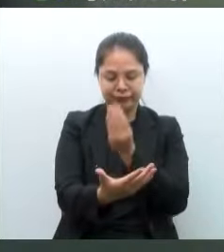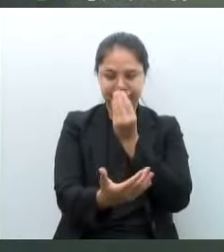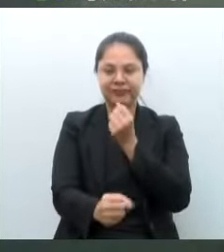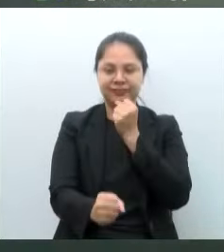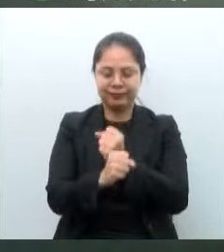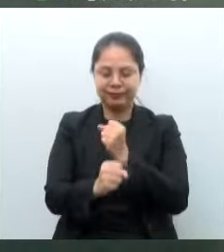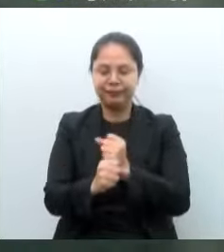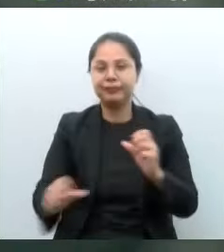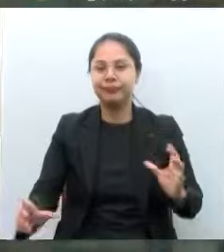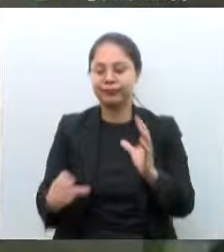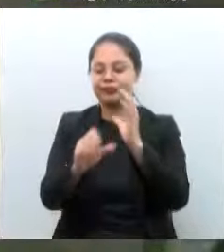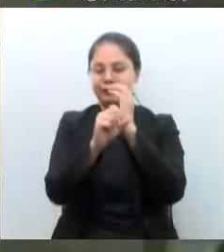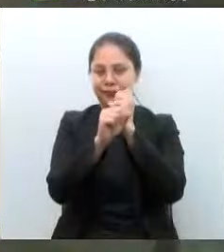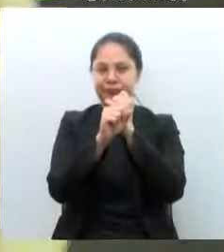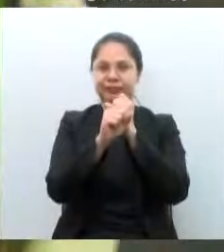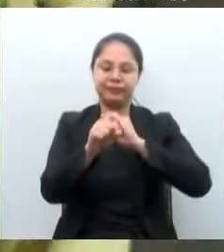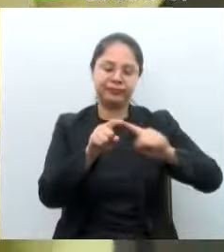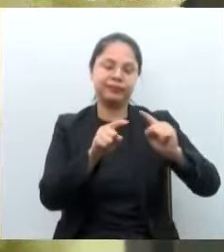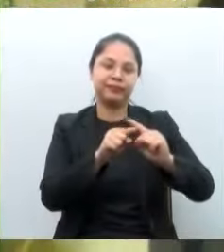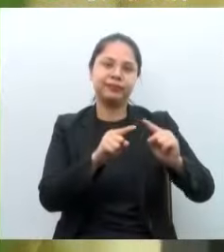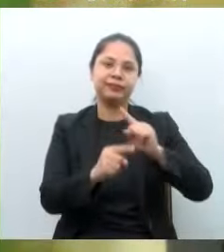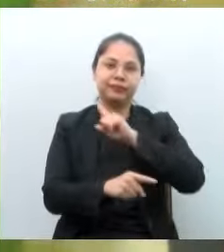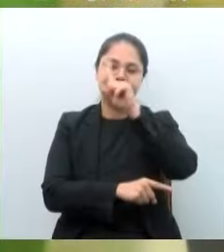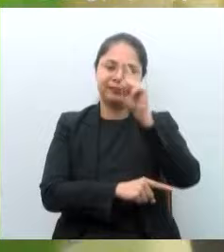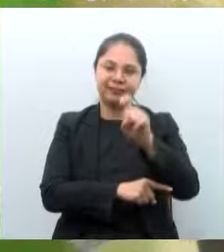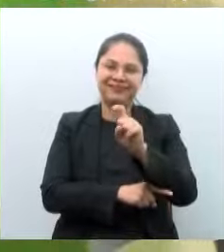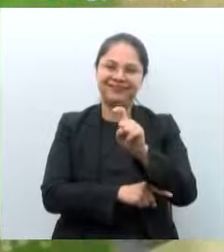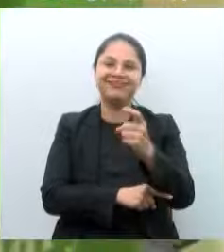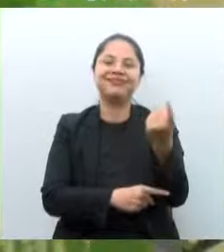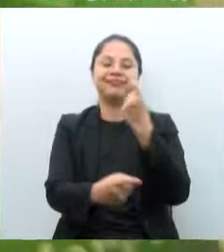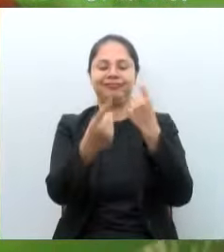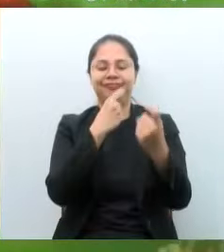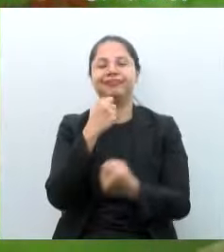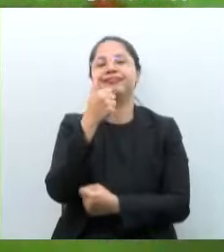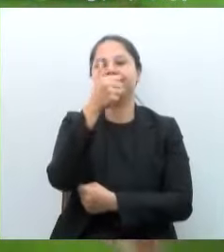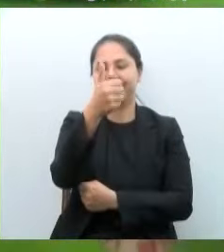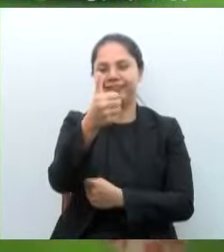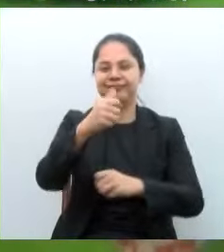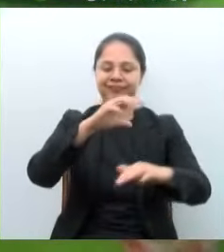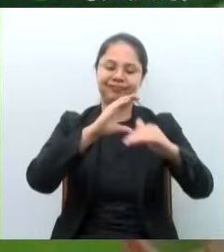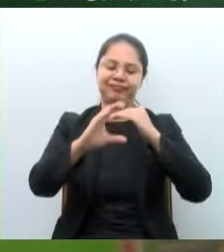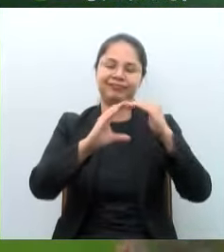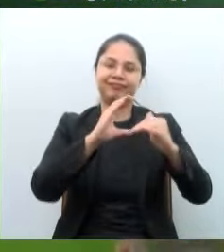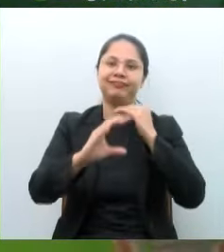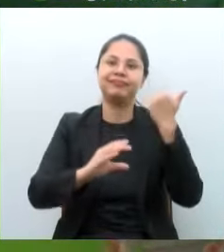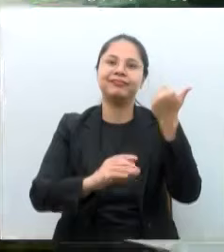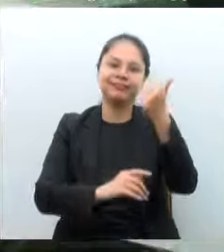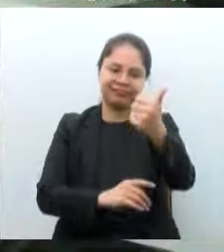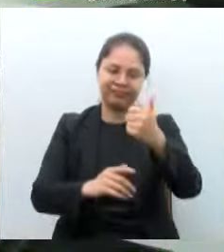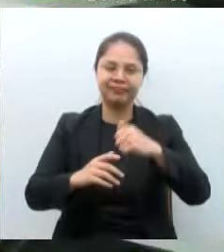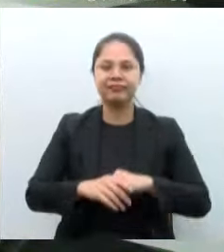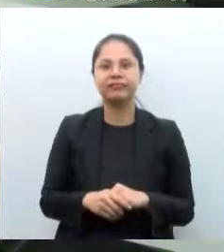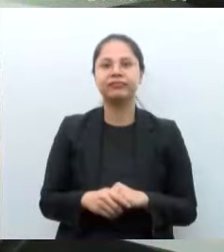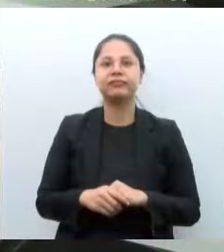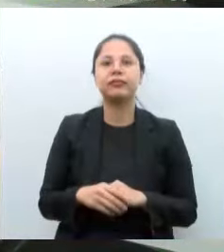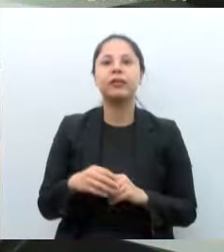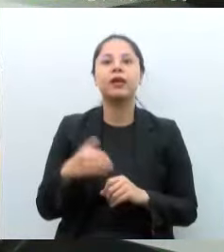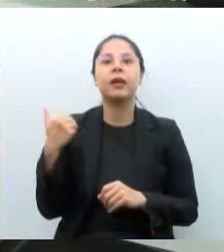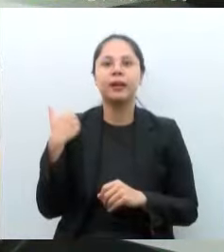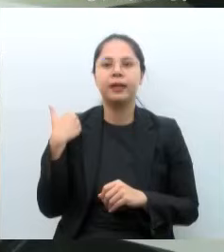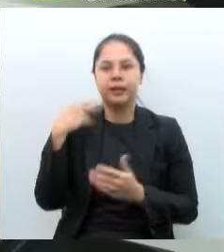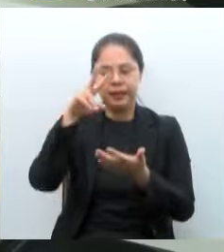รุปความรู้ต่างๆนะคะแล้วก็ข้อคำถามที่นักเรียนยังสงสัยผ่านส่งเข้ามาในปากเกร็ด Learning Cyber แล้วคุณครูก็จะเ